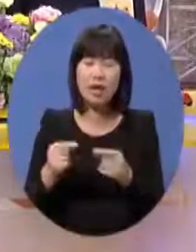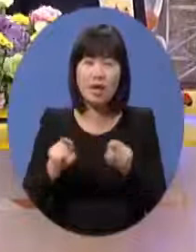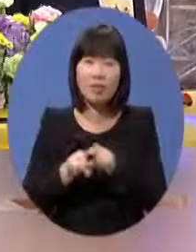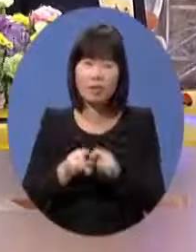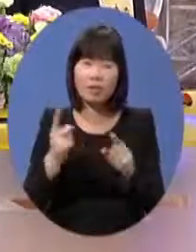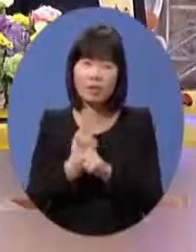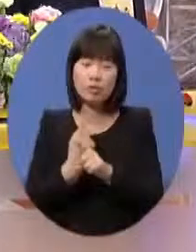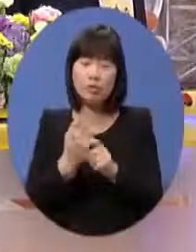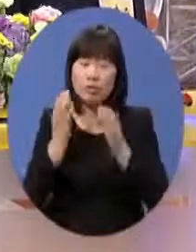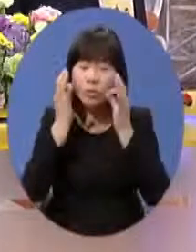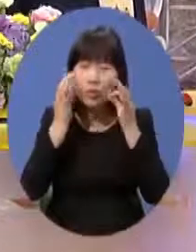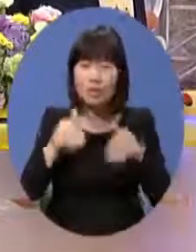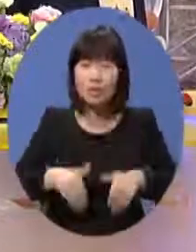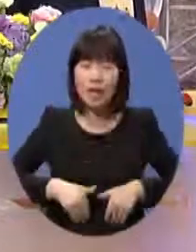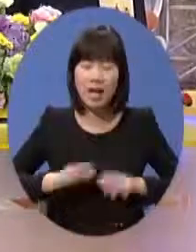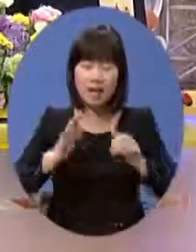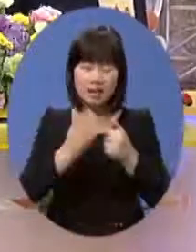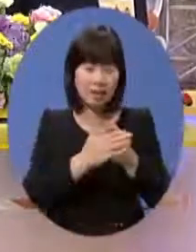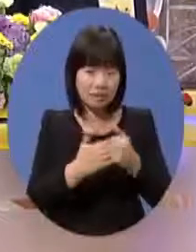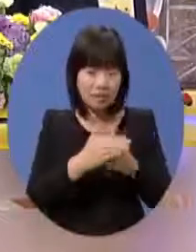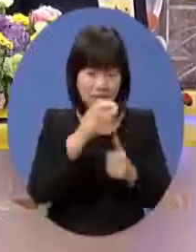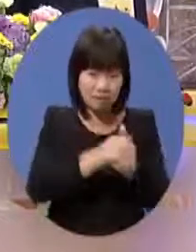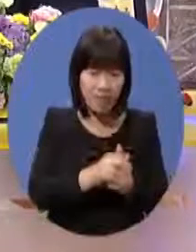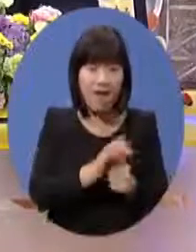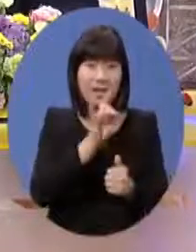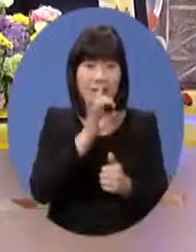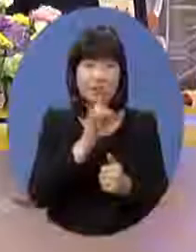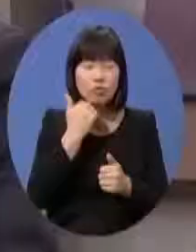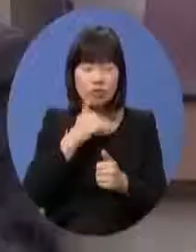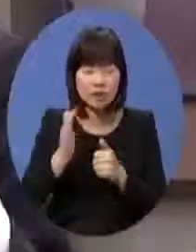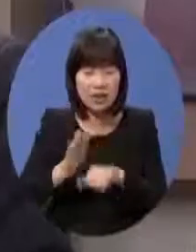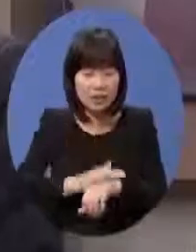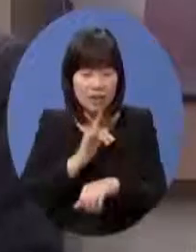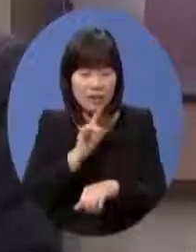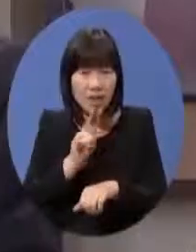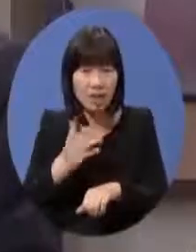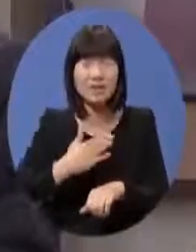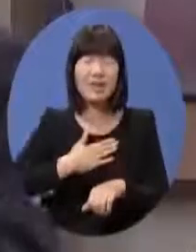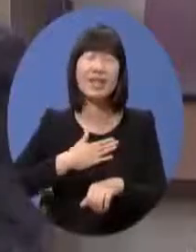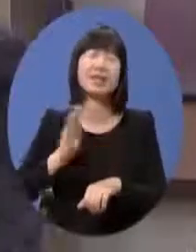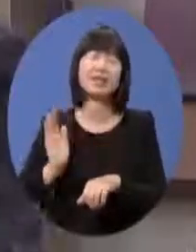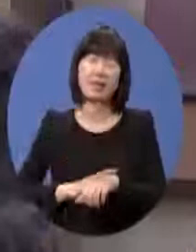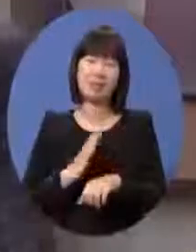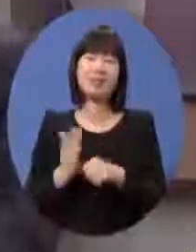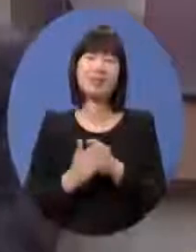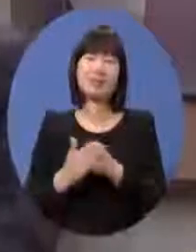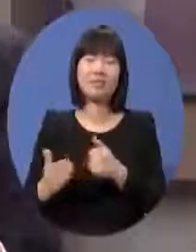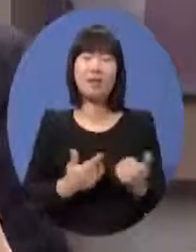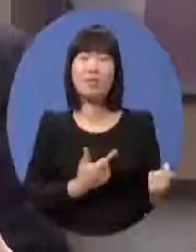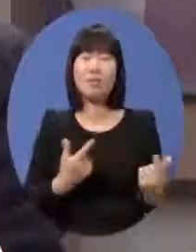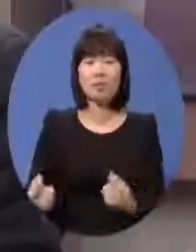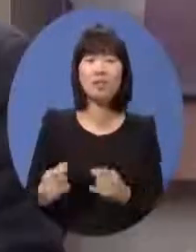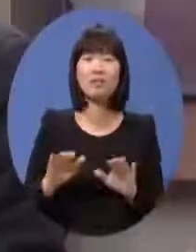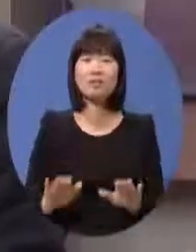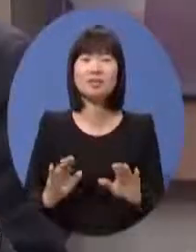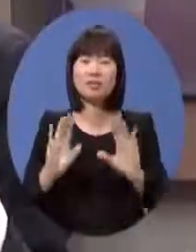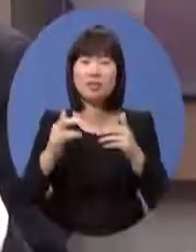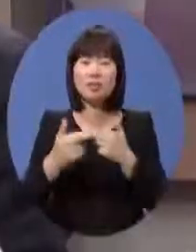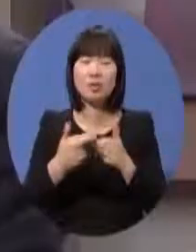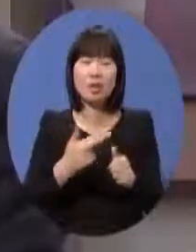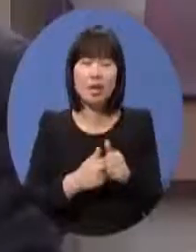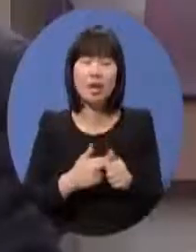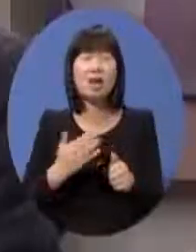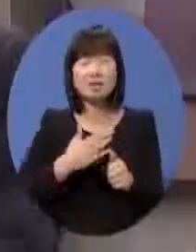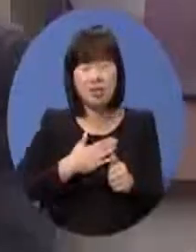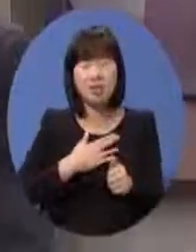이 고치려고 노력해야지 아기 탓 아닙니다. 네. 누구 탓 아니에요. 전부 내 탓입니다. 그래서 네. 전부 다. 그리고 사실은 소아과사인 저의